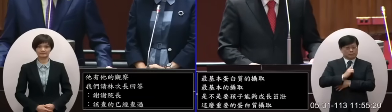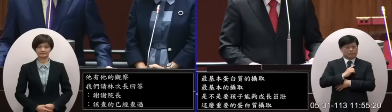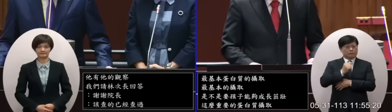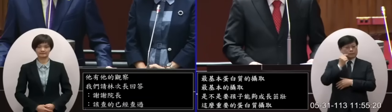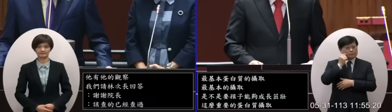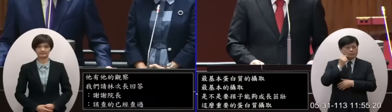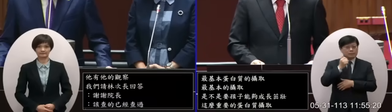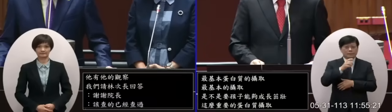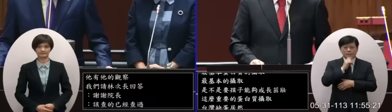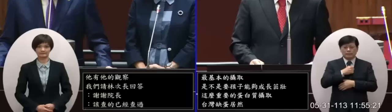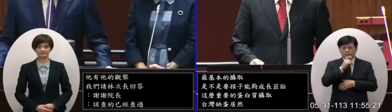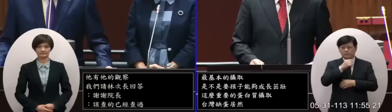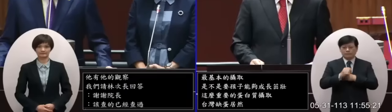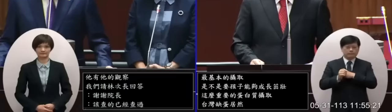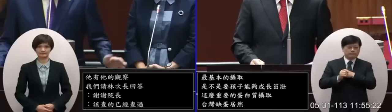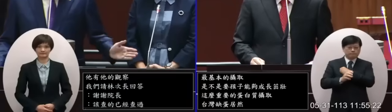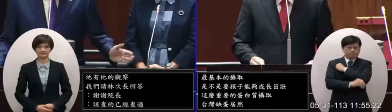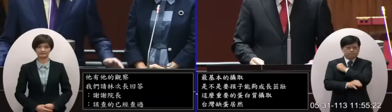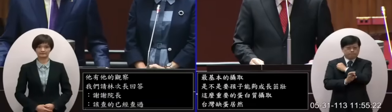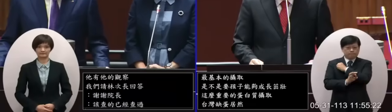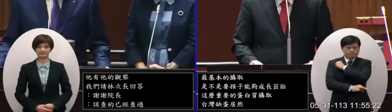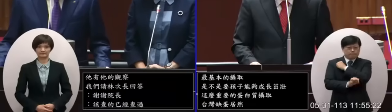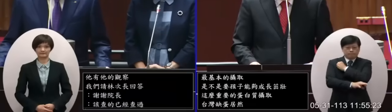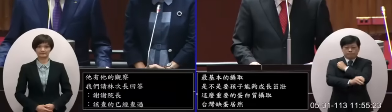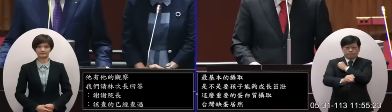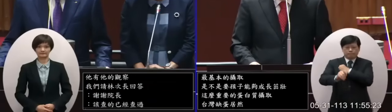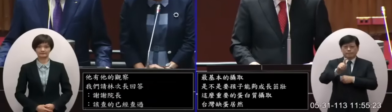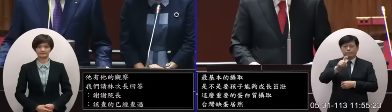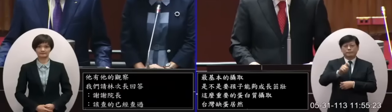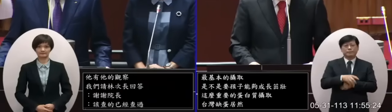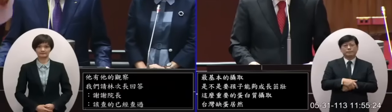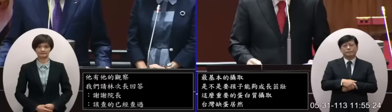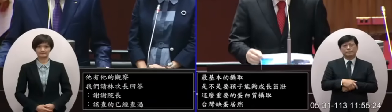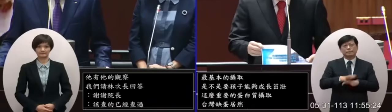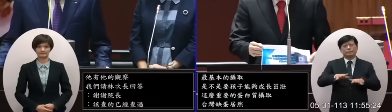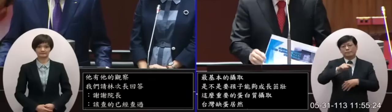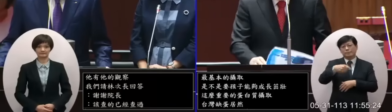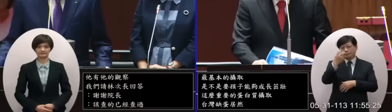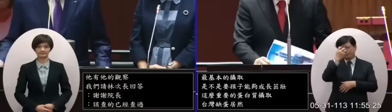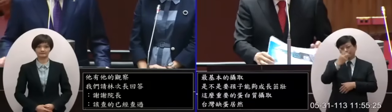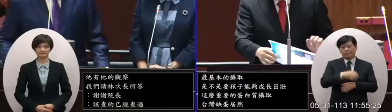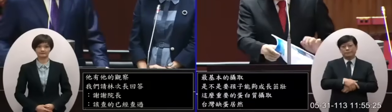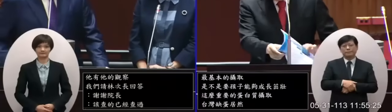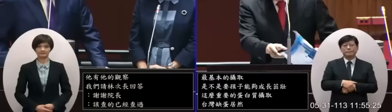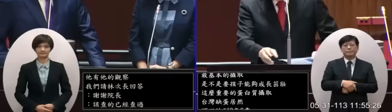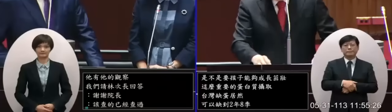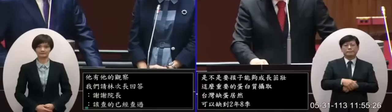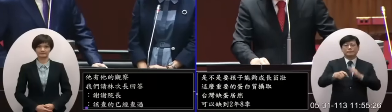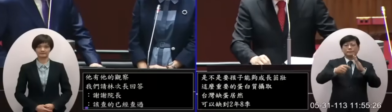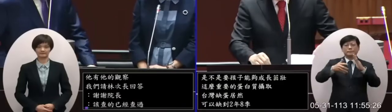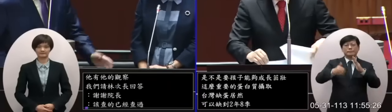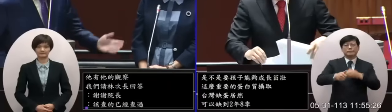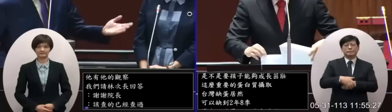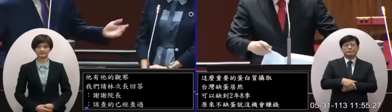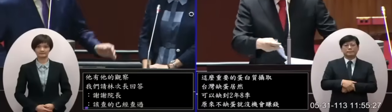法上下其手来赚钱。我们来看一下，来，好，院长，